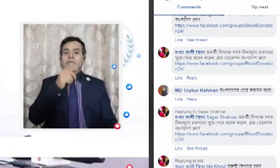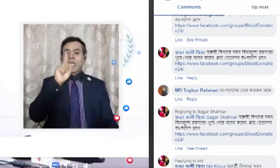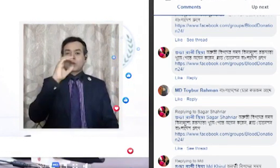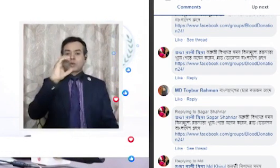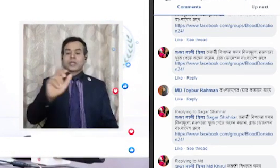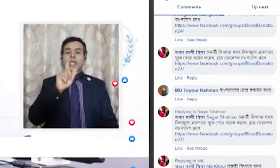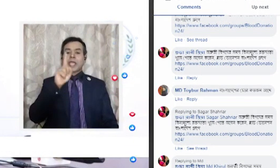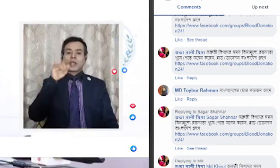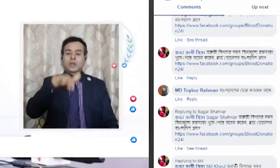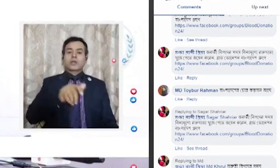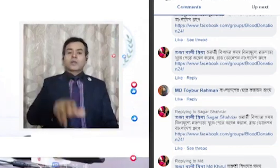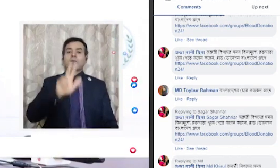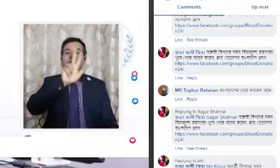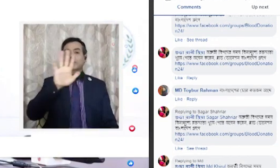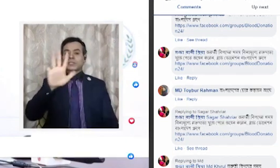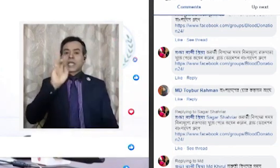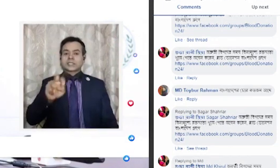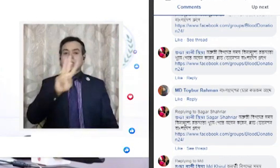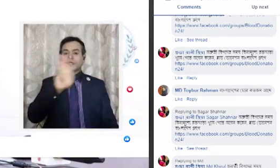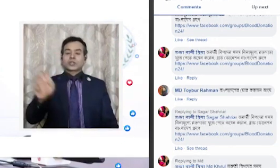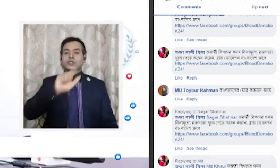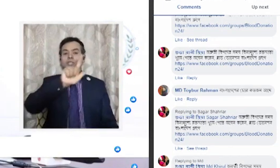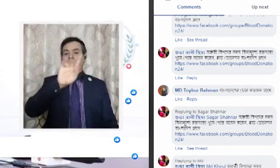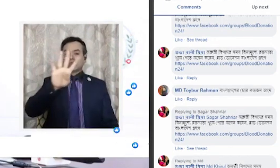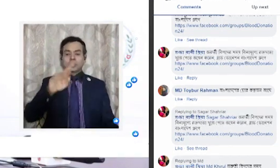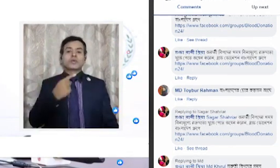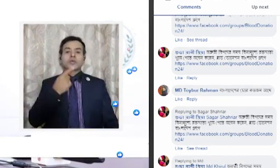1,63,865 জন। এ পর্যন্ত শনাক্ত হয়েছেন